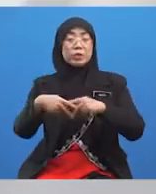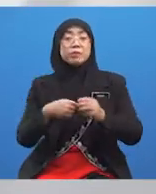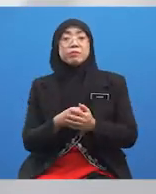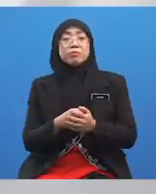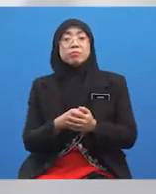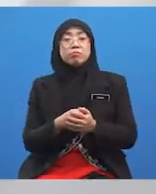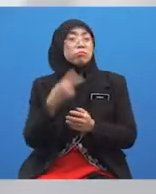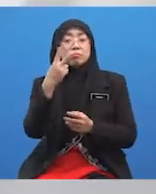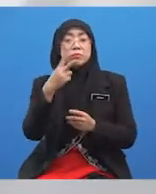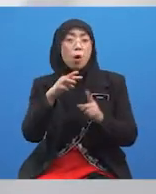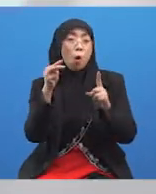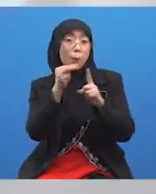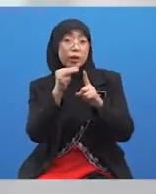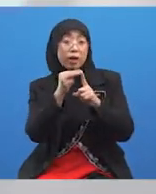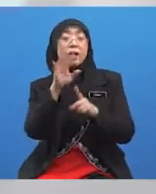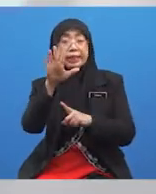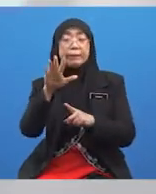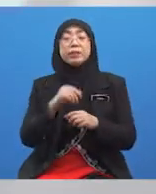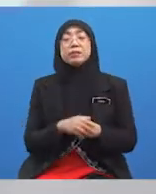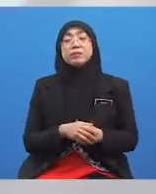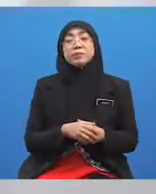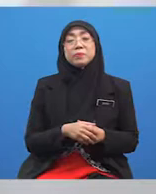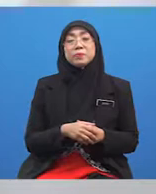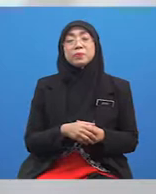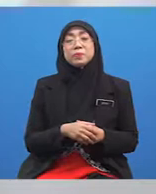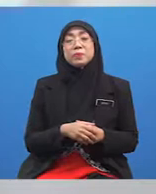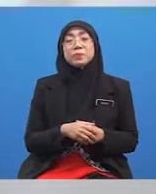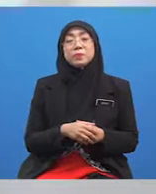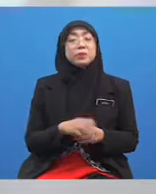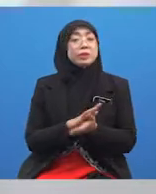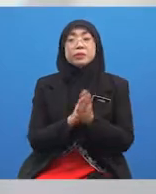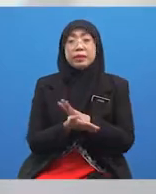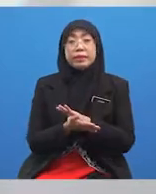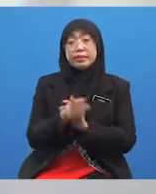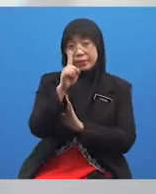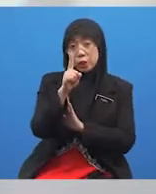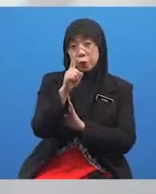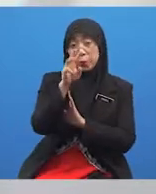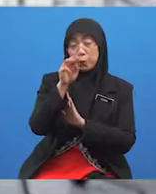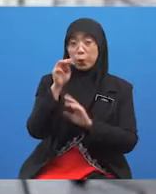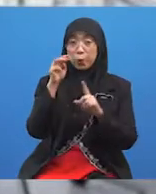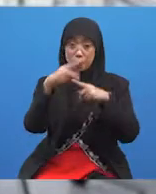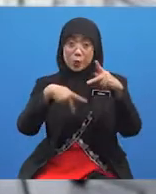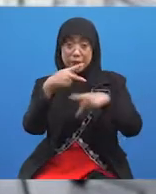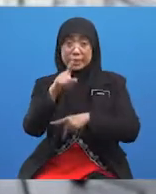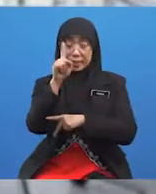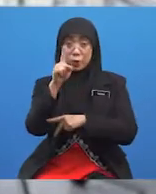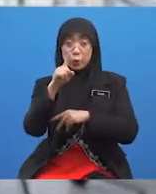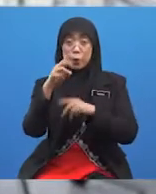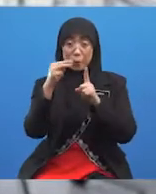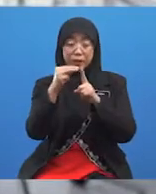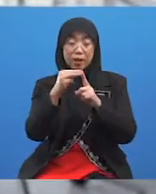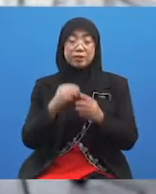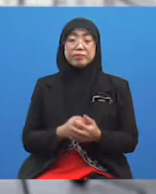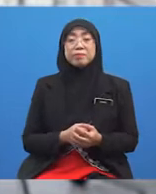wakah yang dipotokkan iaitu sebanyak 5 wakah. Bermakna ada 1 proses, 1 wakah. Sebelum menjawab, pelajar perlu